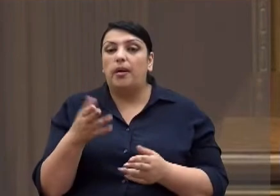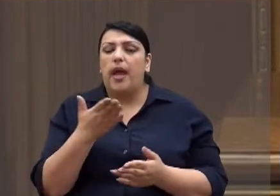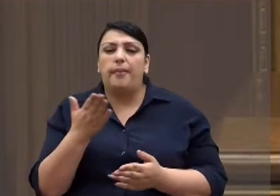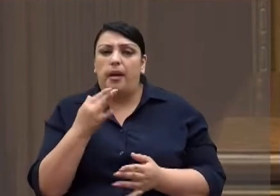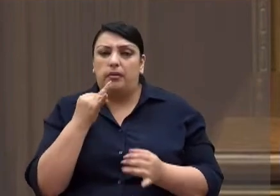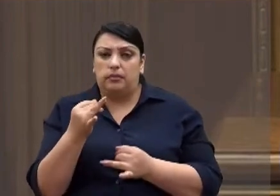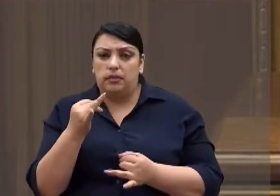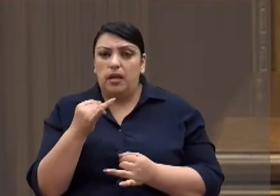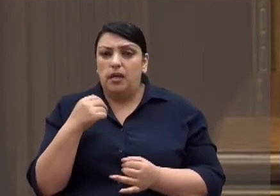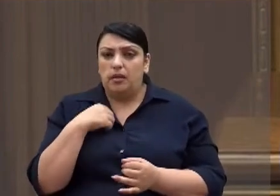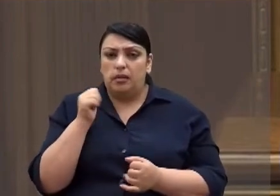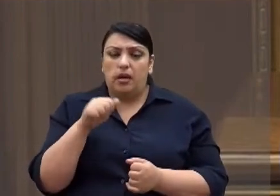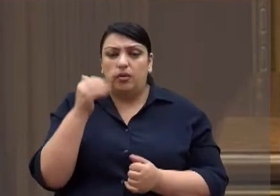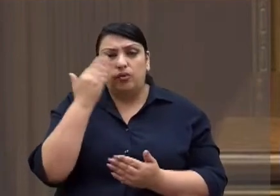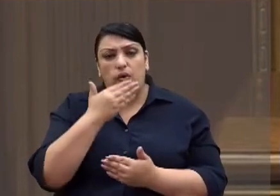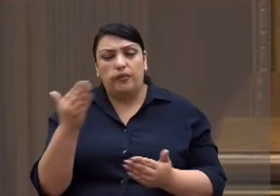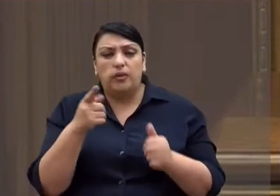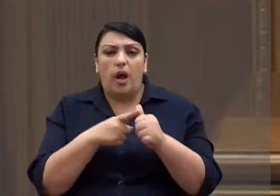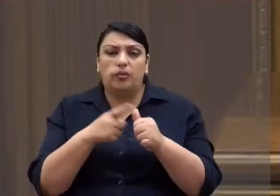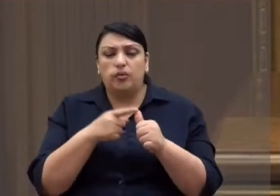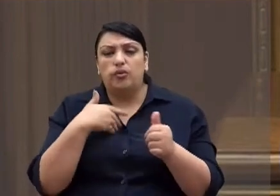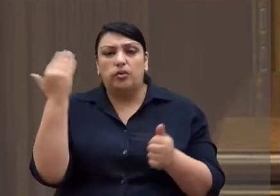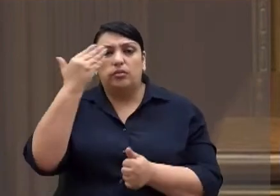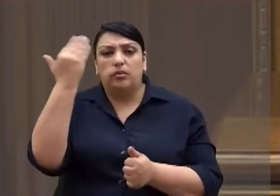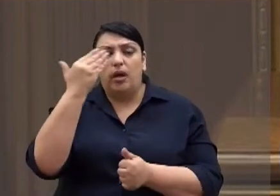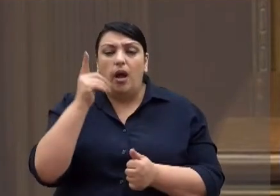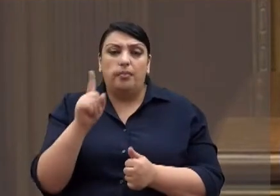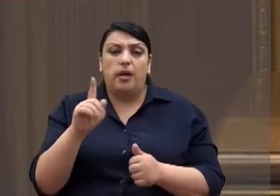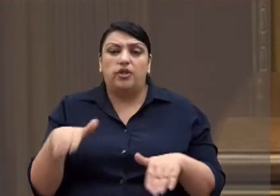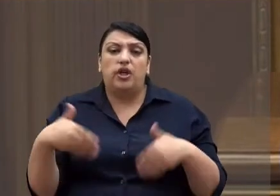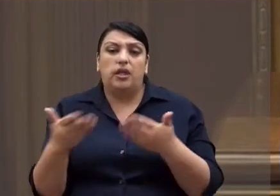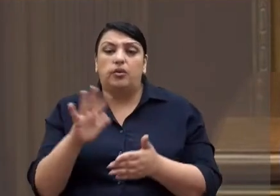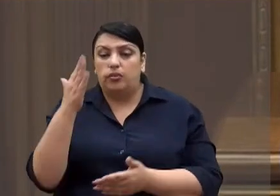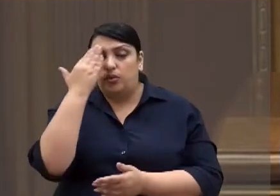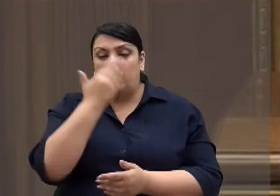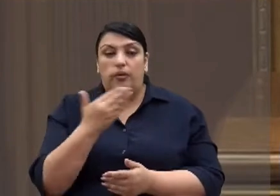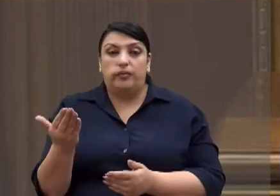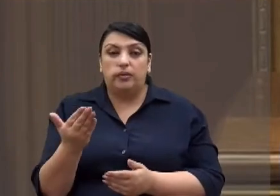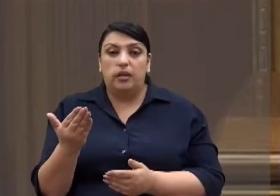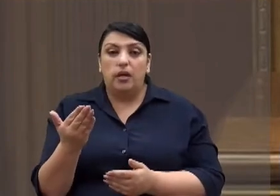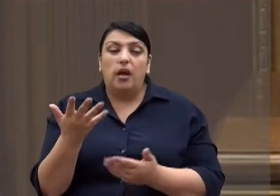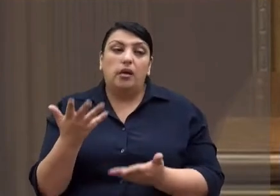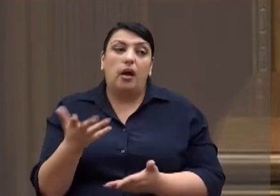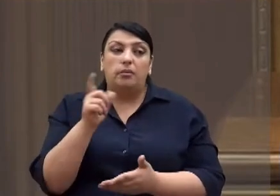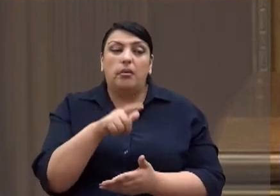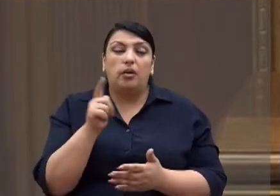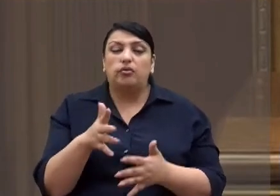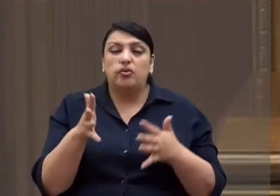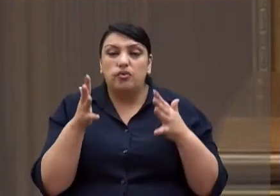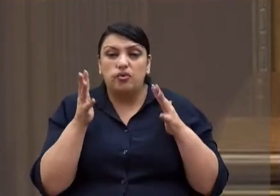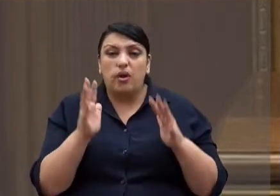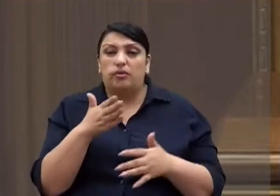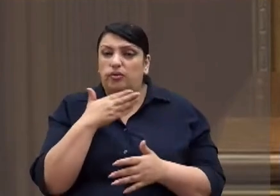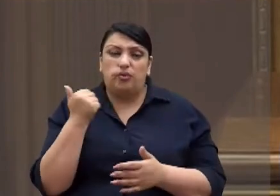եք ժողովրդի անունից, բայց դուք չեք ներկայացնում ժողովրդին, կամ դուք գերակշիռ մեծամասնությանը չեք ներկայացնում և